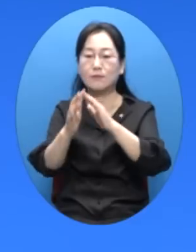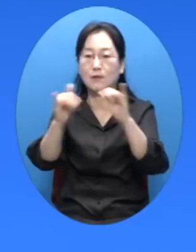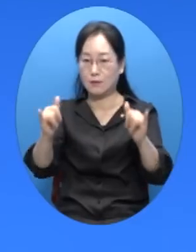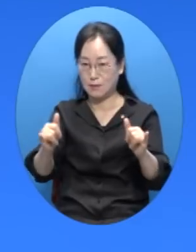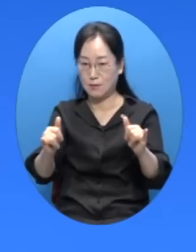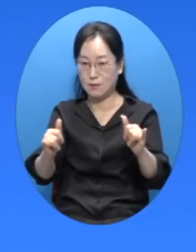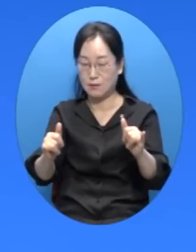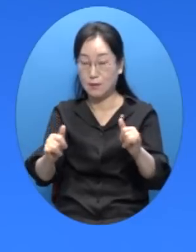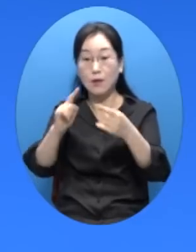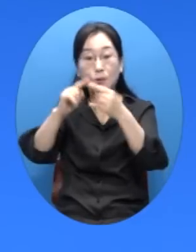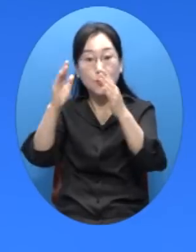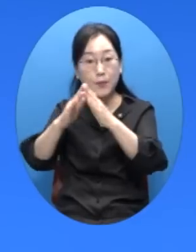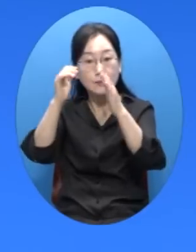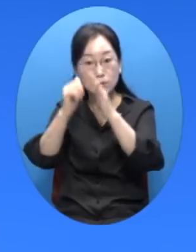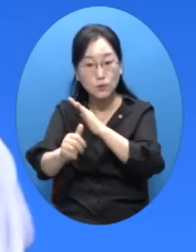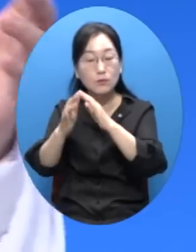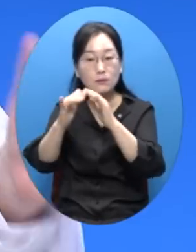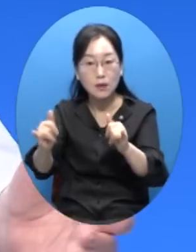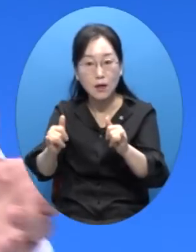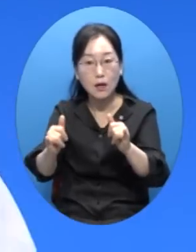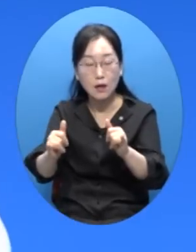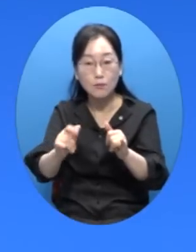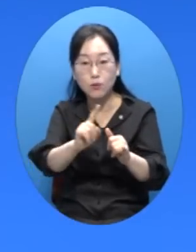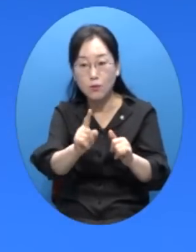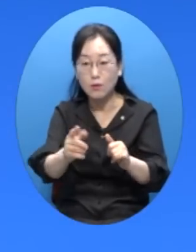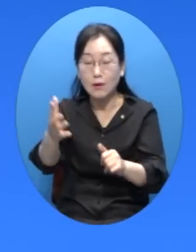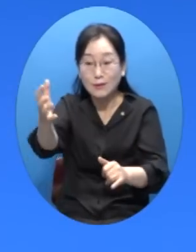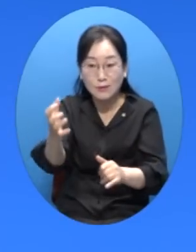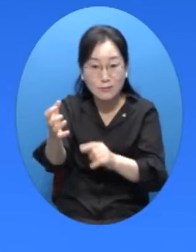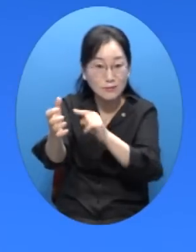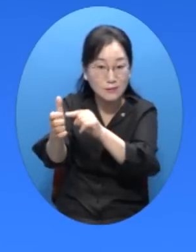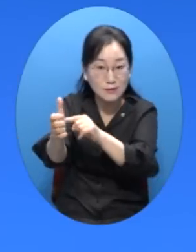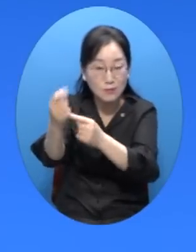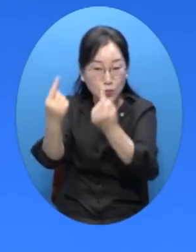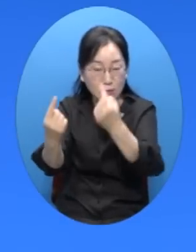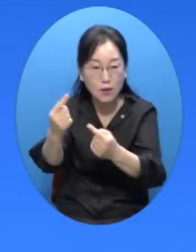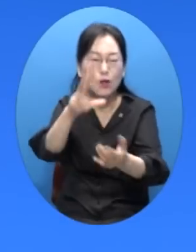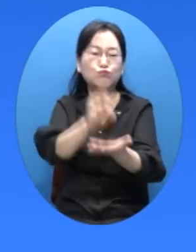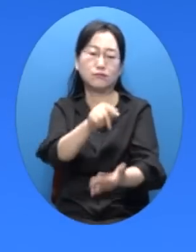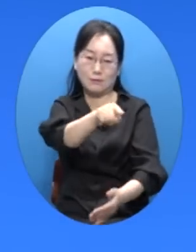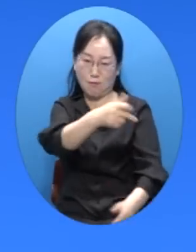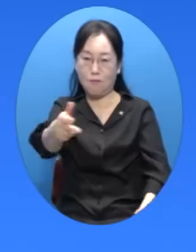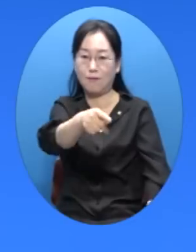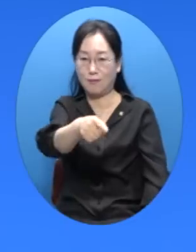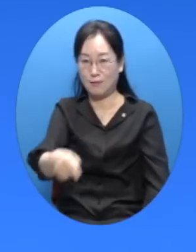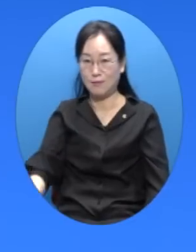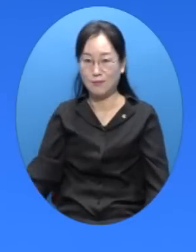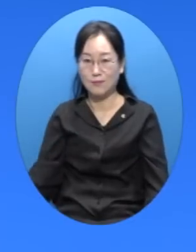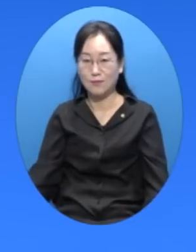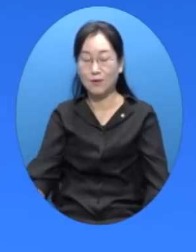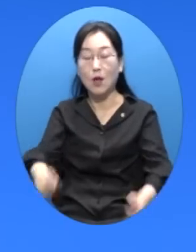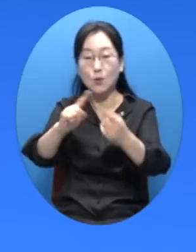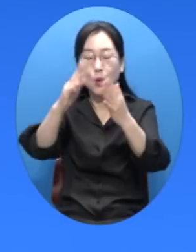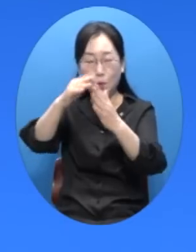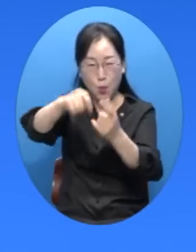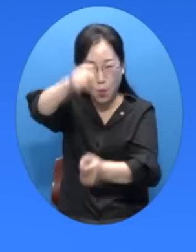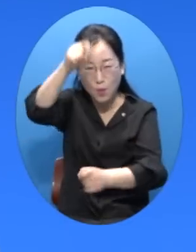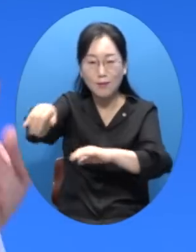교회의 지도자가 되는 사람들인데 손 마른 사람보다 더 큰 문제의 사람들이 바로 이 사람들입니다. 교회 오래